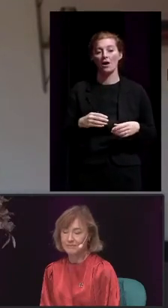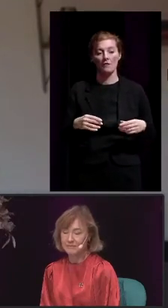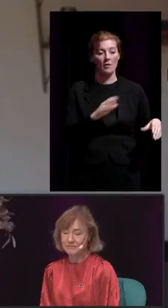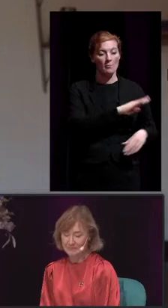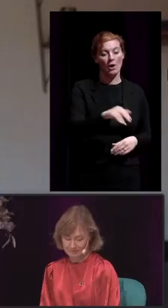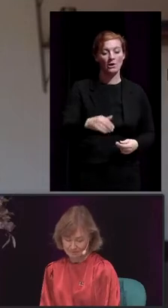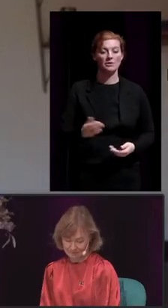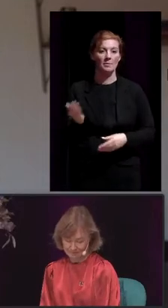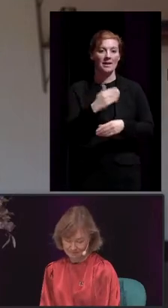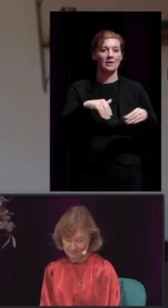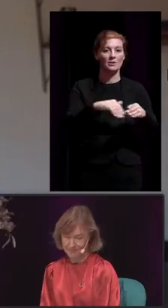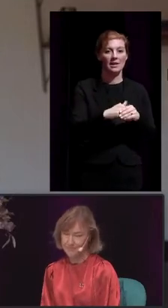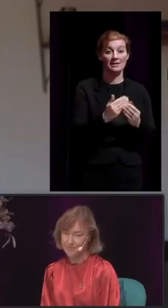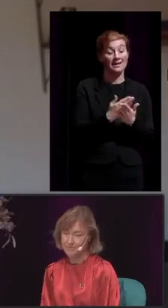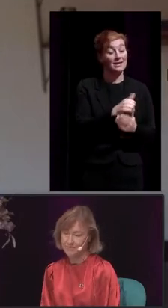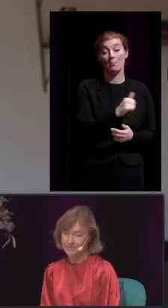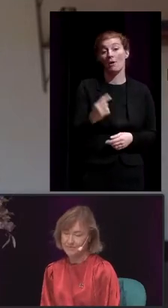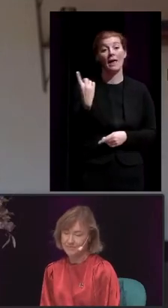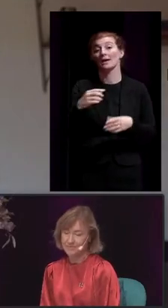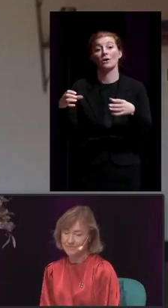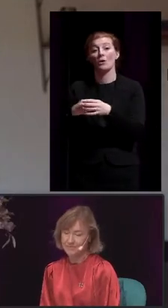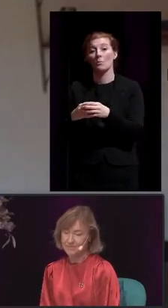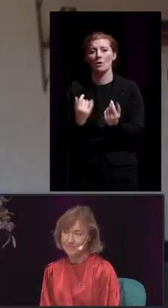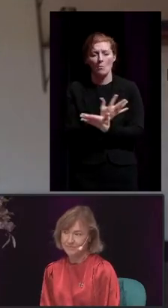utan vi vill ha många barn och unga vid bordet.